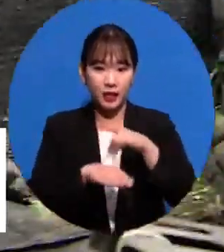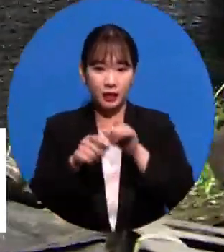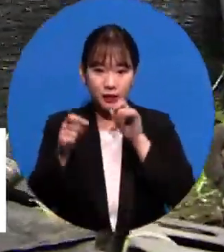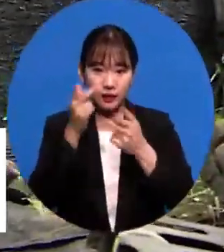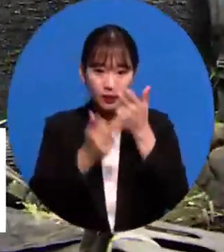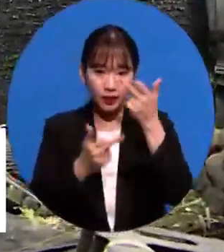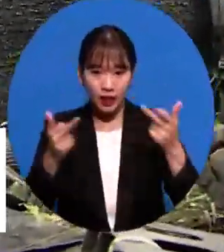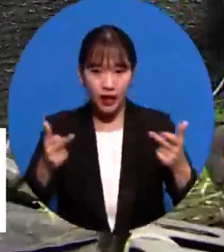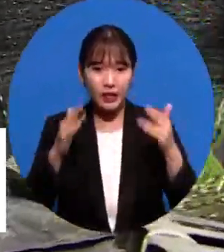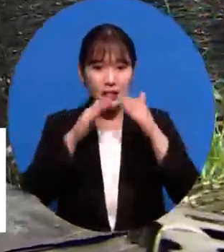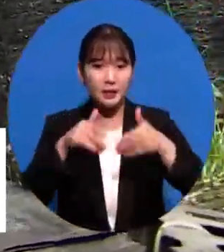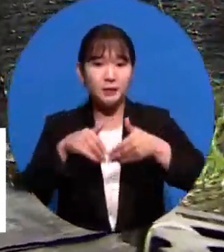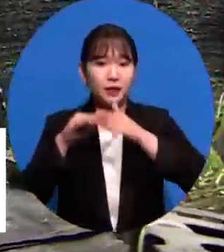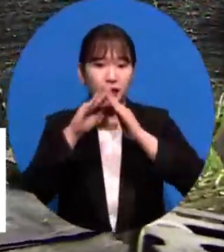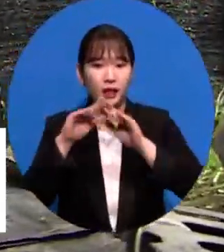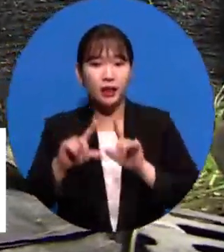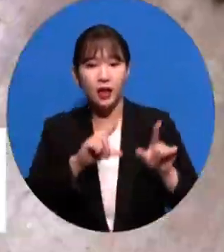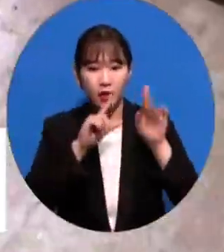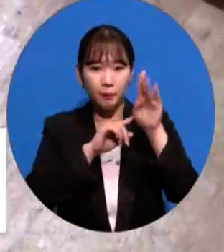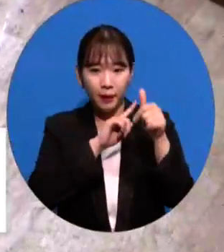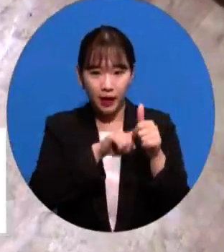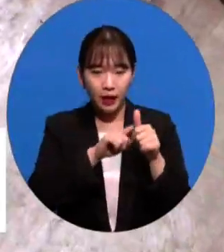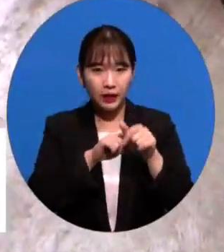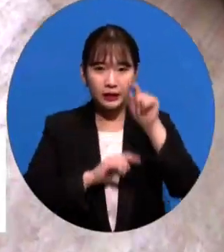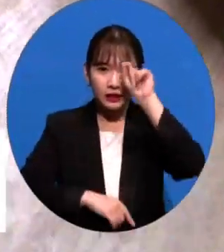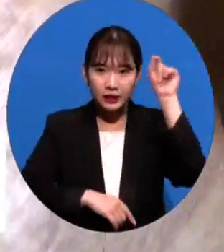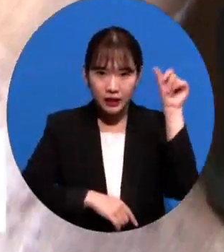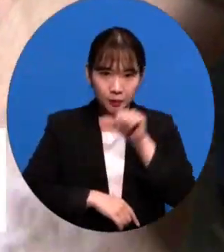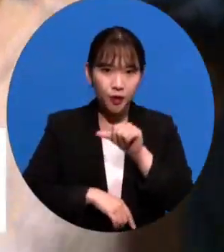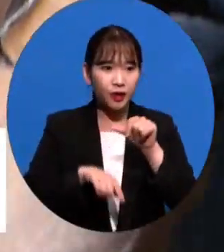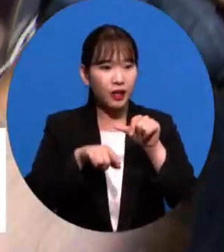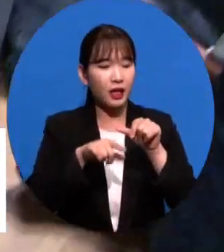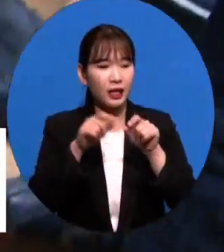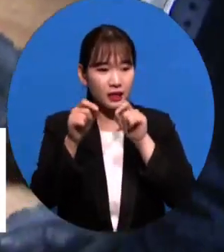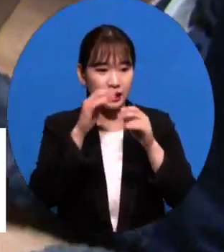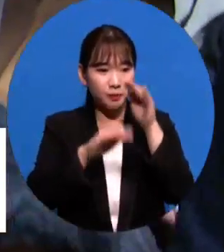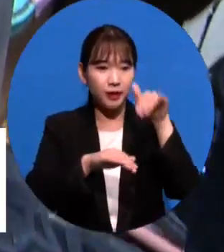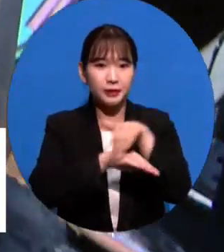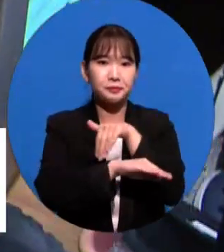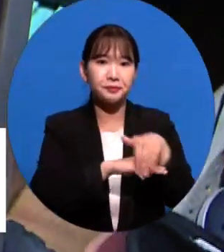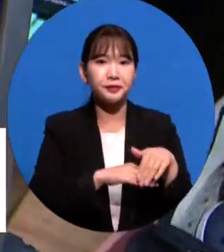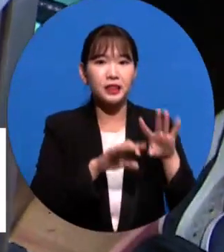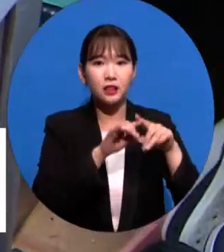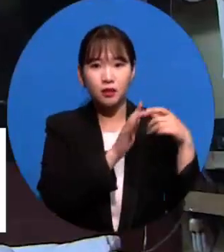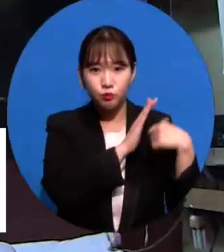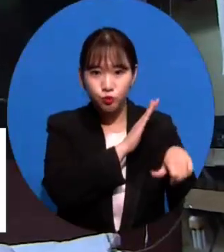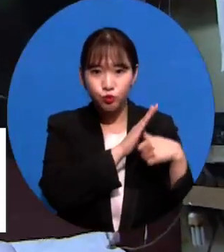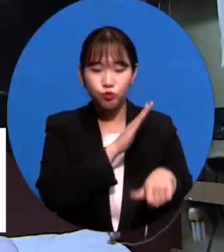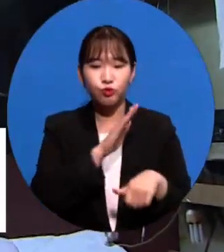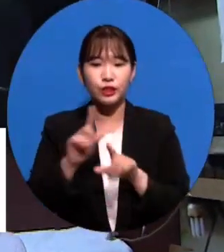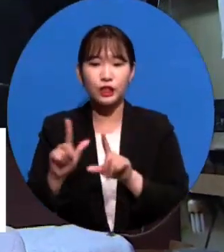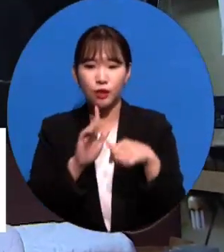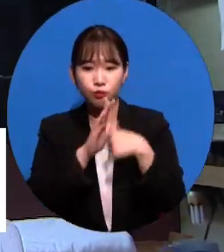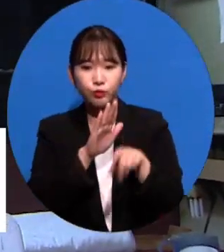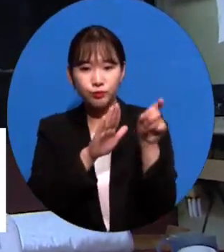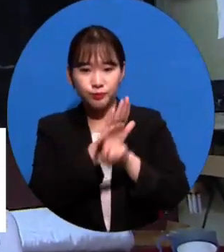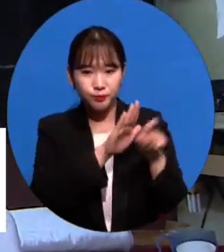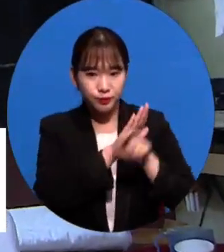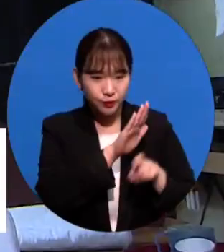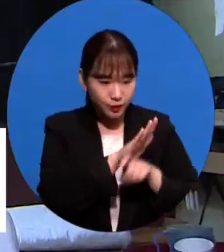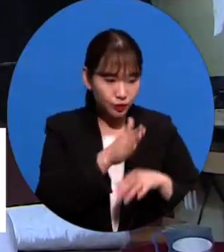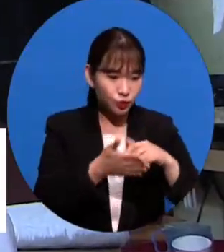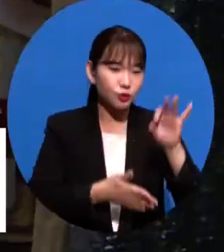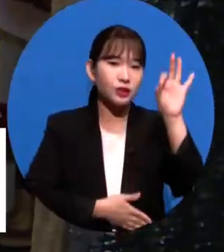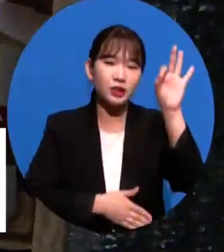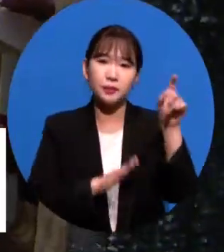인근 야산에 움막을 짓고 살던 박 씨는 주로 새벽 시간대 인근 마을을 돌며 가전제품과 생필품을 훔치는 등 10여